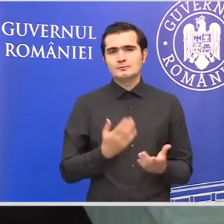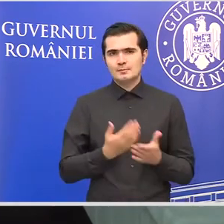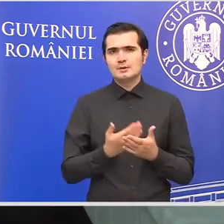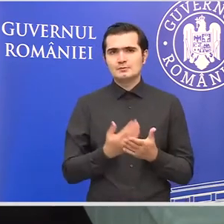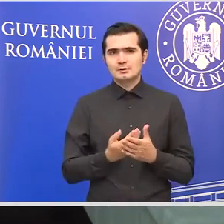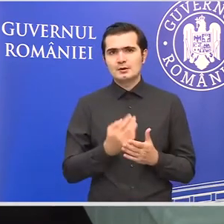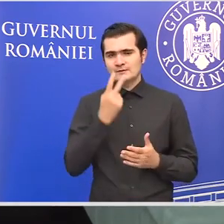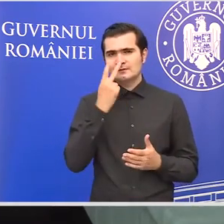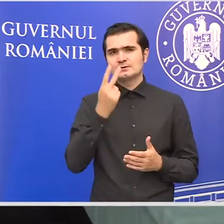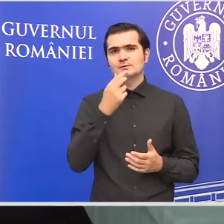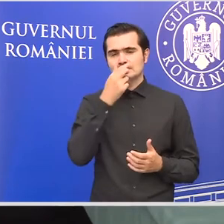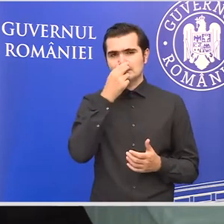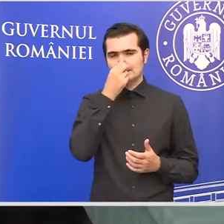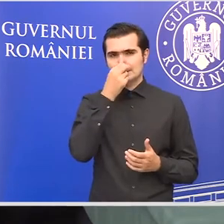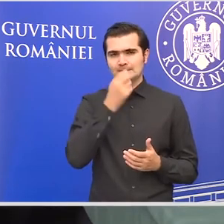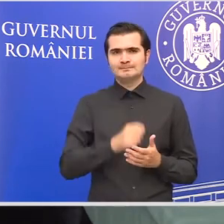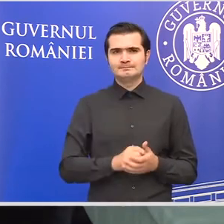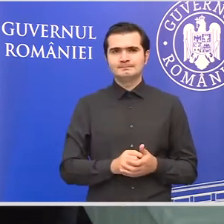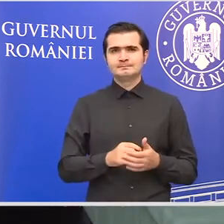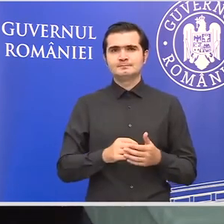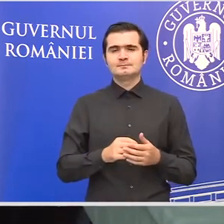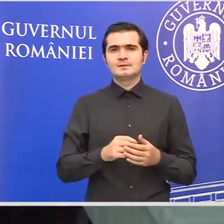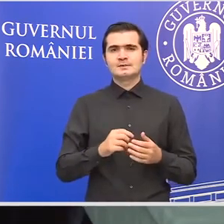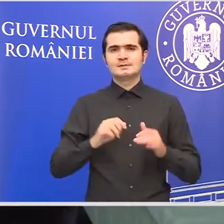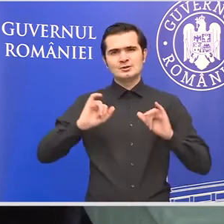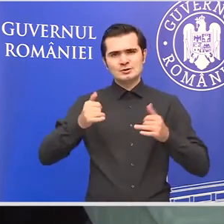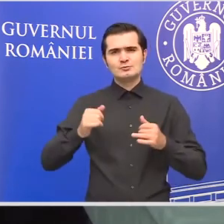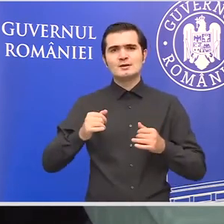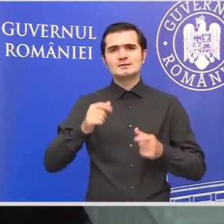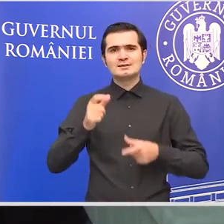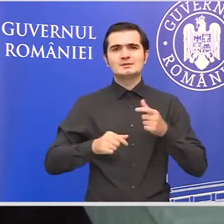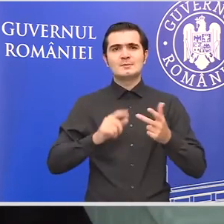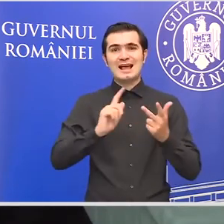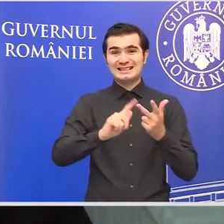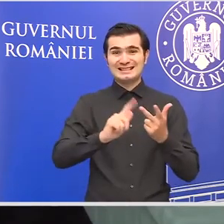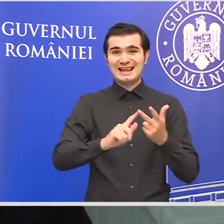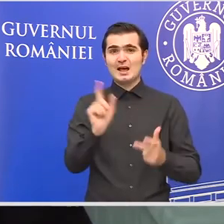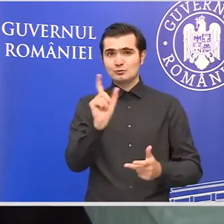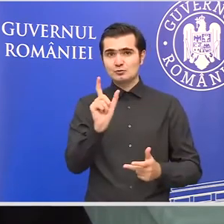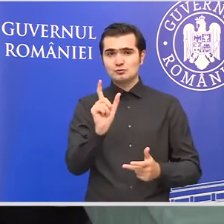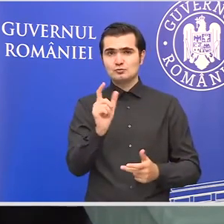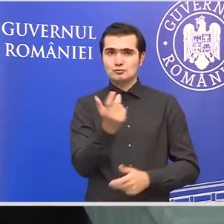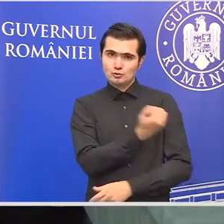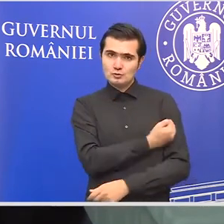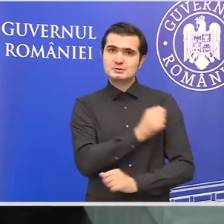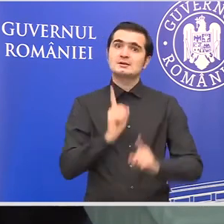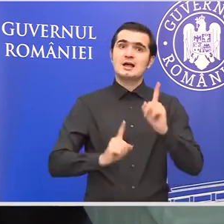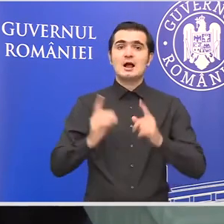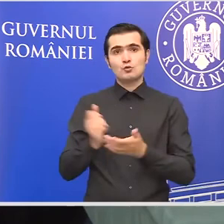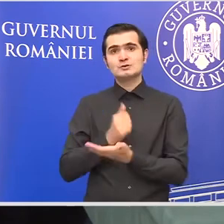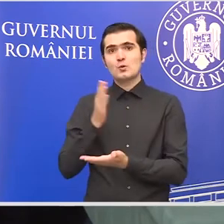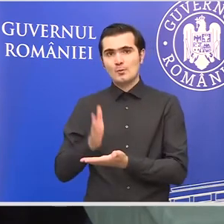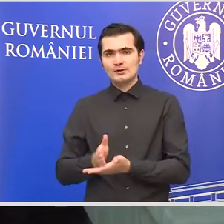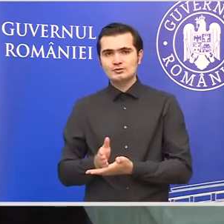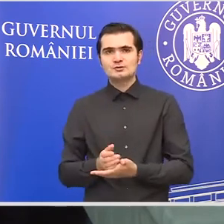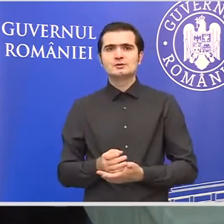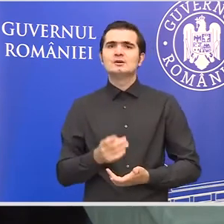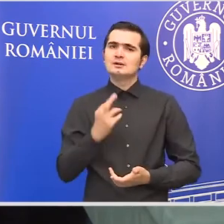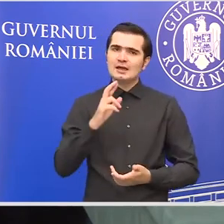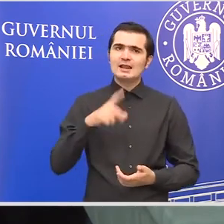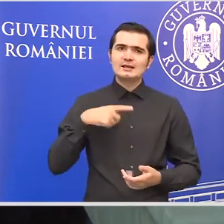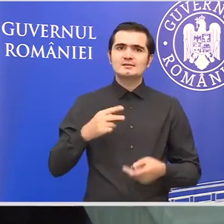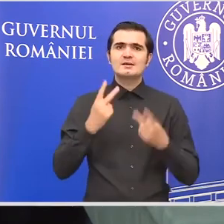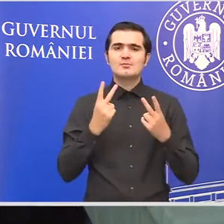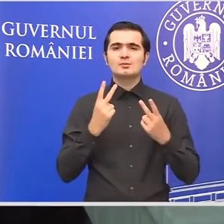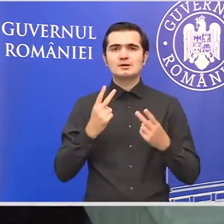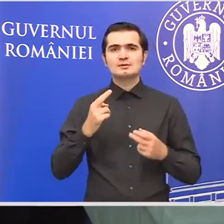evident, și cea de-a treia doză în momentul în care se va lua astfel de decizii. Dar În același timp, este esențial să ții